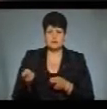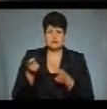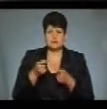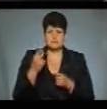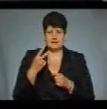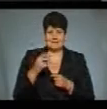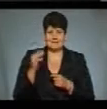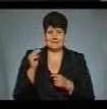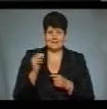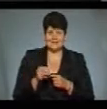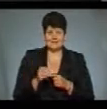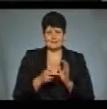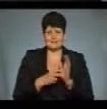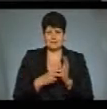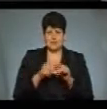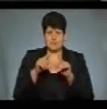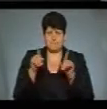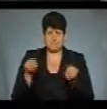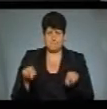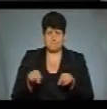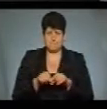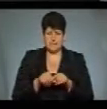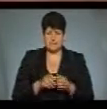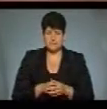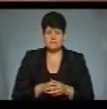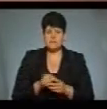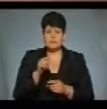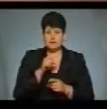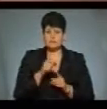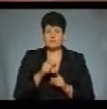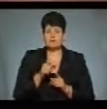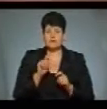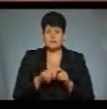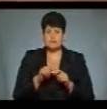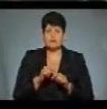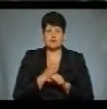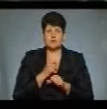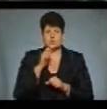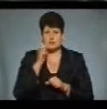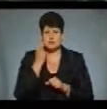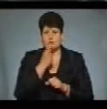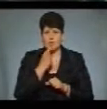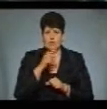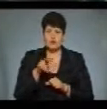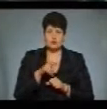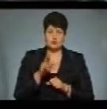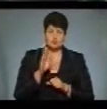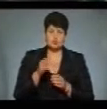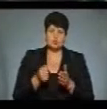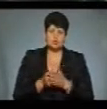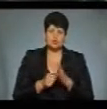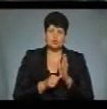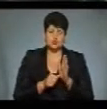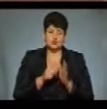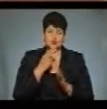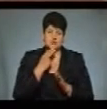712 бланків, каже Юрій Шанюк, відповідальний за ЗНО в області. За його словами, перевірка робіт з української мови та літератури триватиме до 6